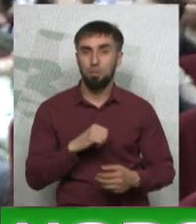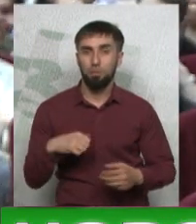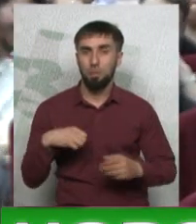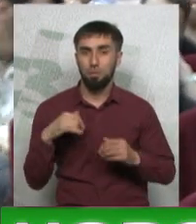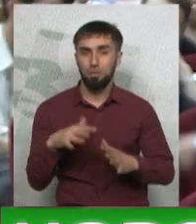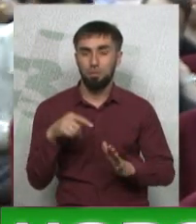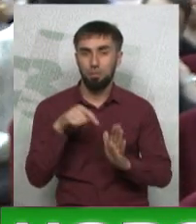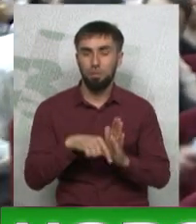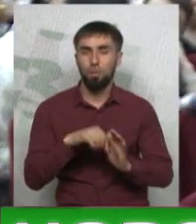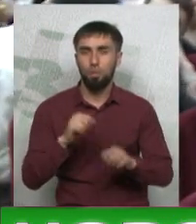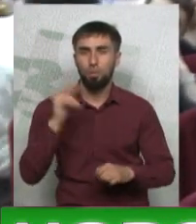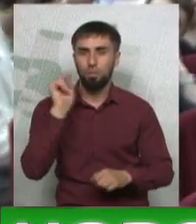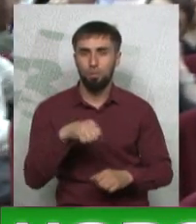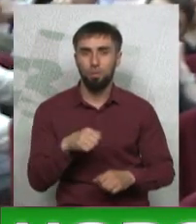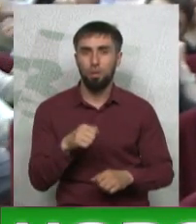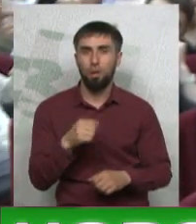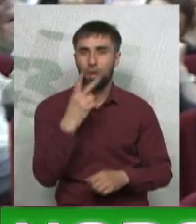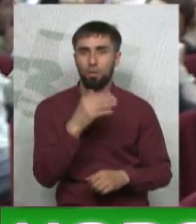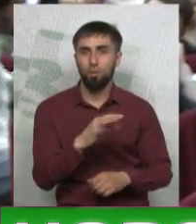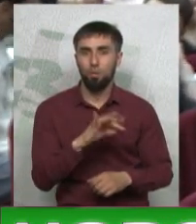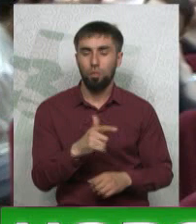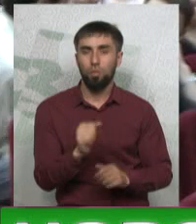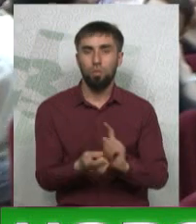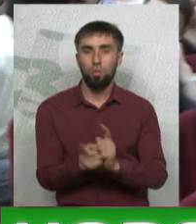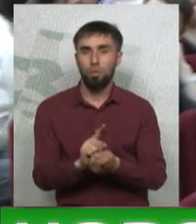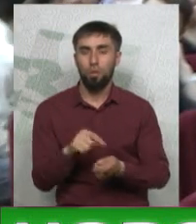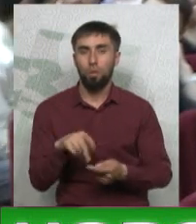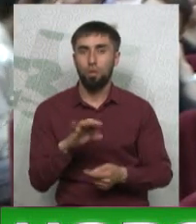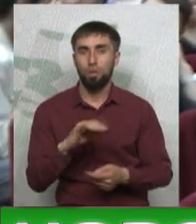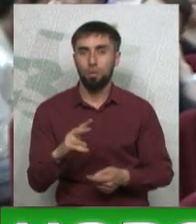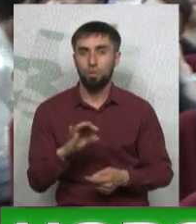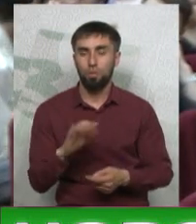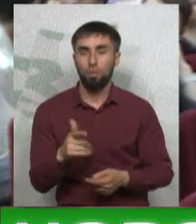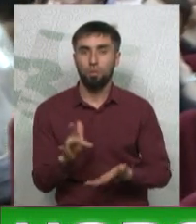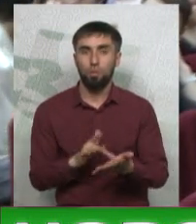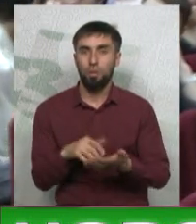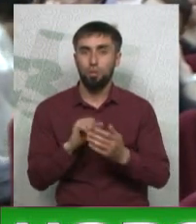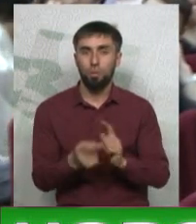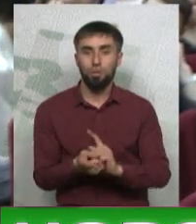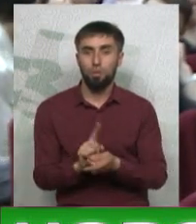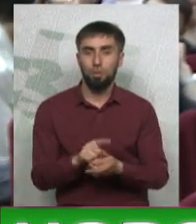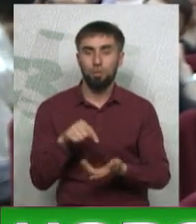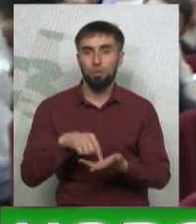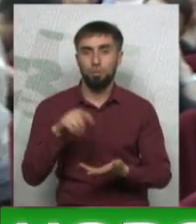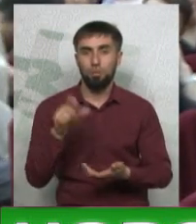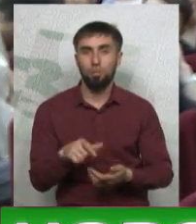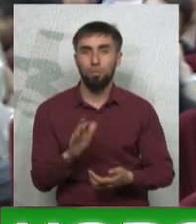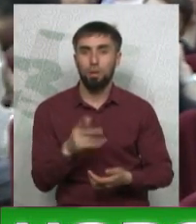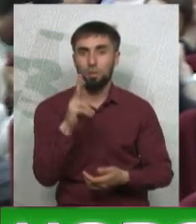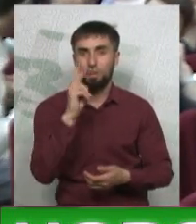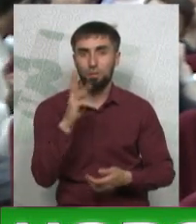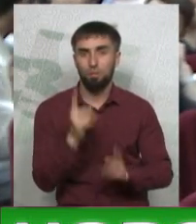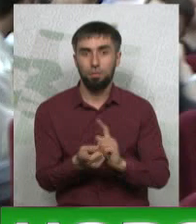можно научиться. Обычный социолог легко может стать онлайн-социологом. Журналист прекрасно переквалифицируется за 2-3